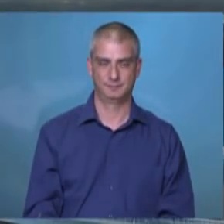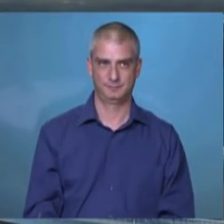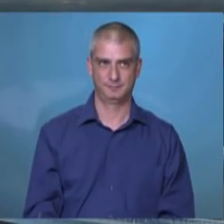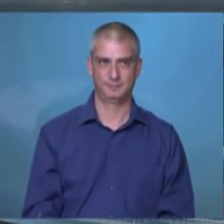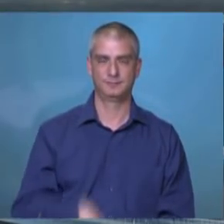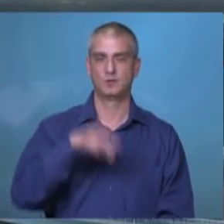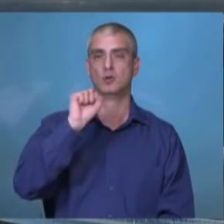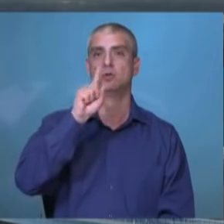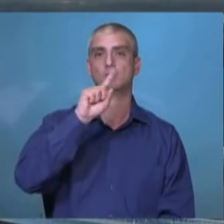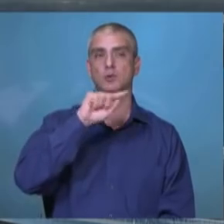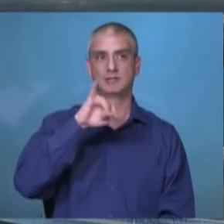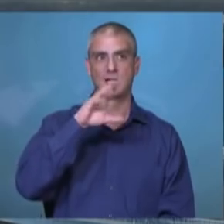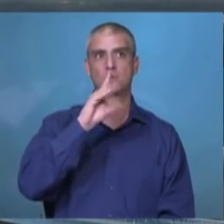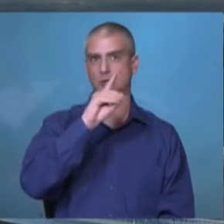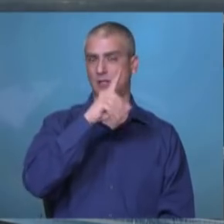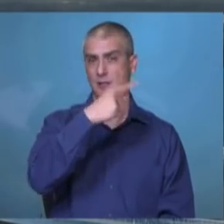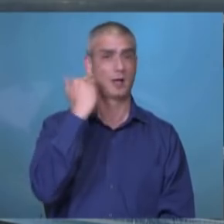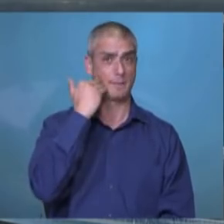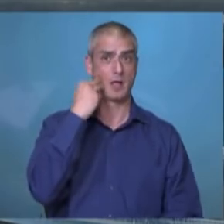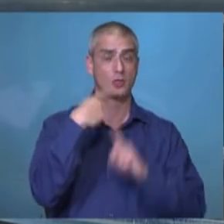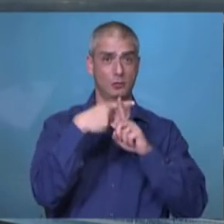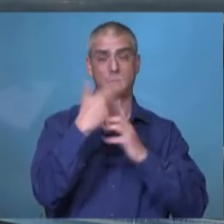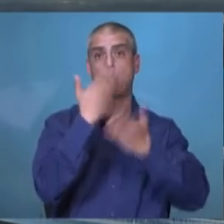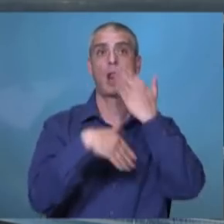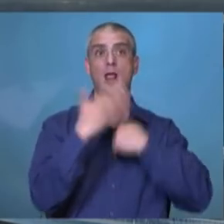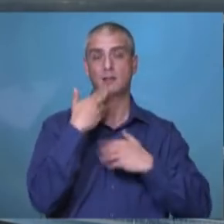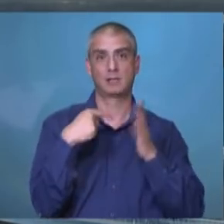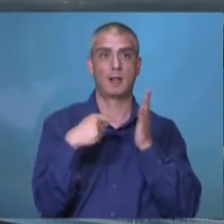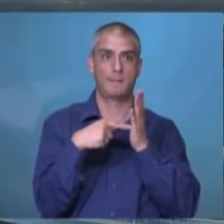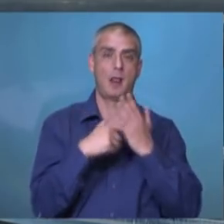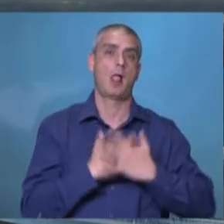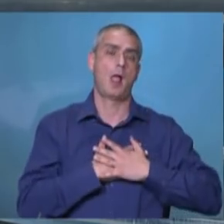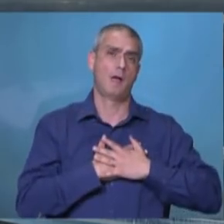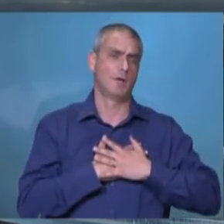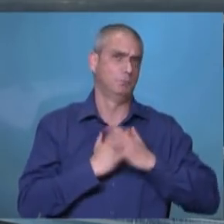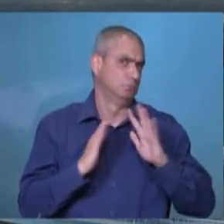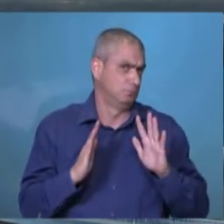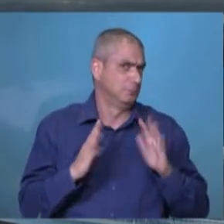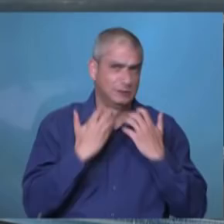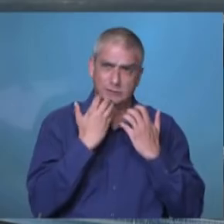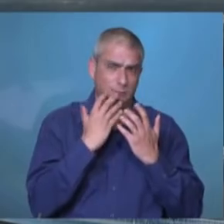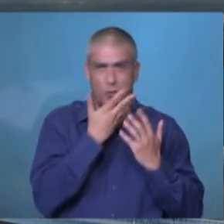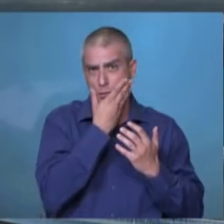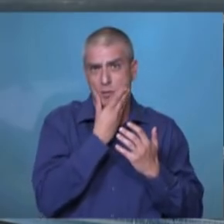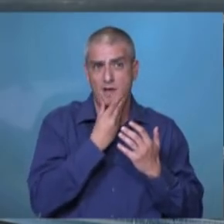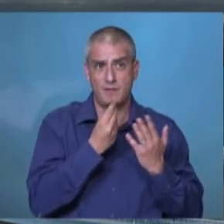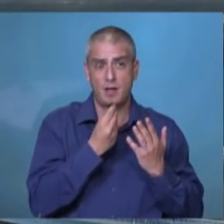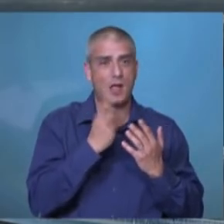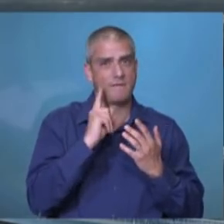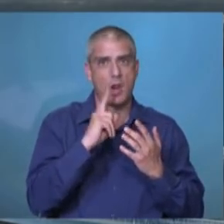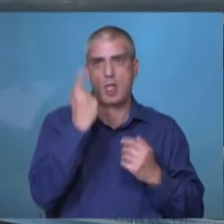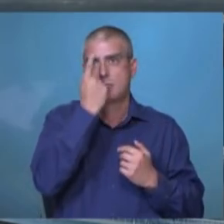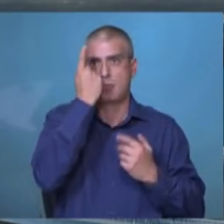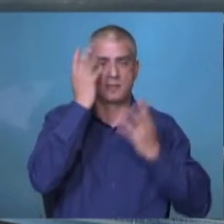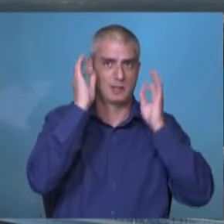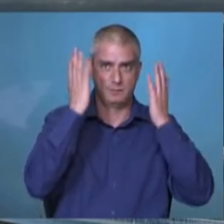סוזי דורינג פרסטון היא אמריקנית נוצריה שעלתה לישראל בעקבות אהבה. עד כאן מדובר בסיפור יפה אמנם, אבל לא נדיר